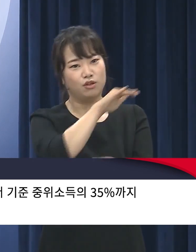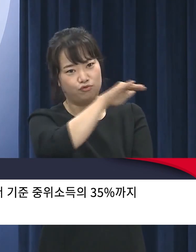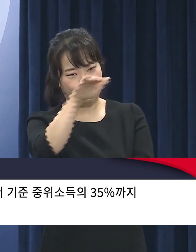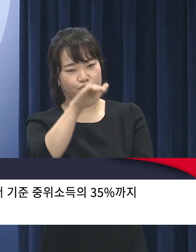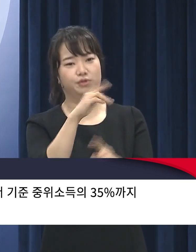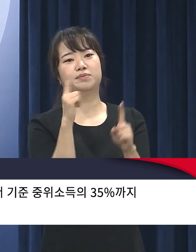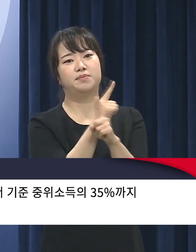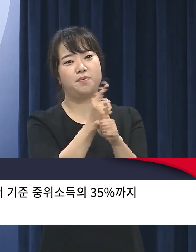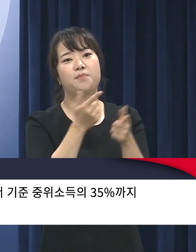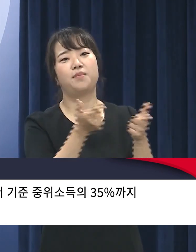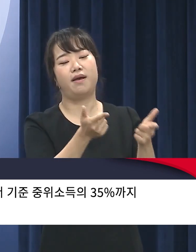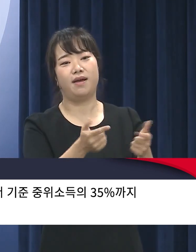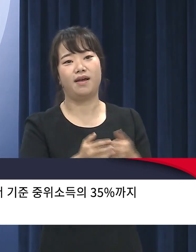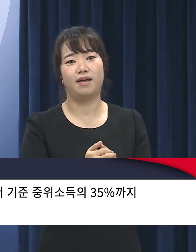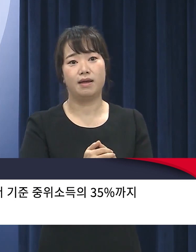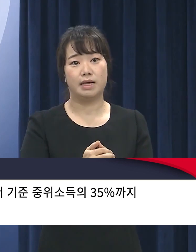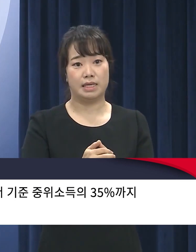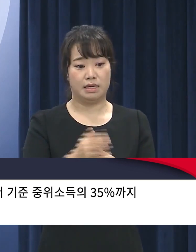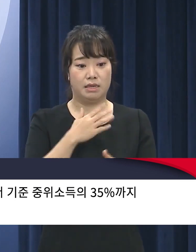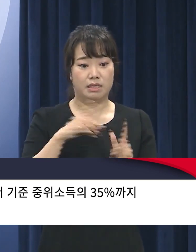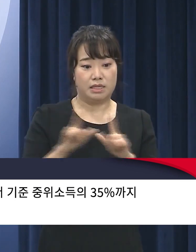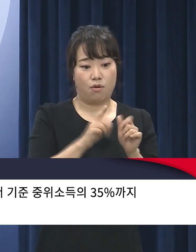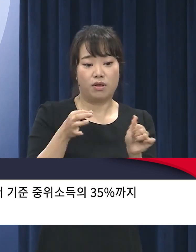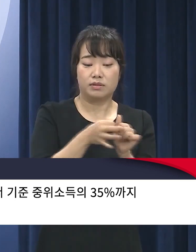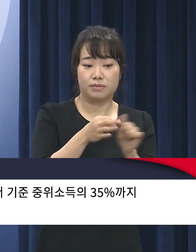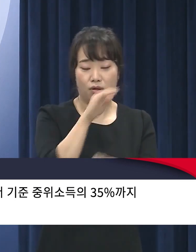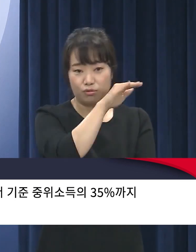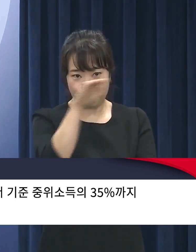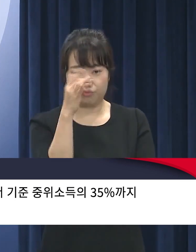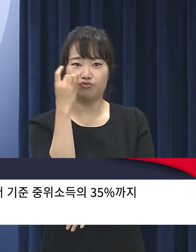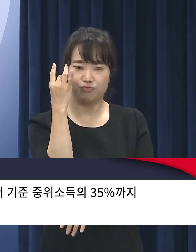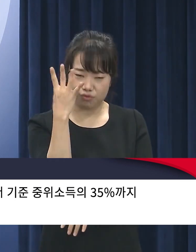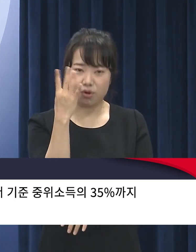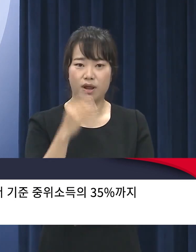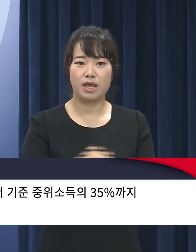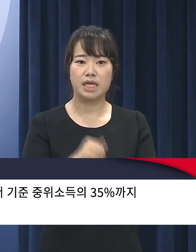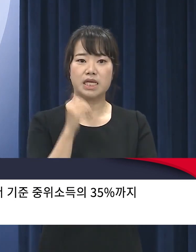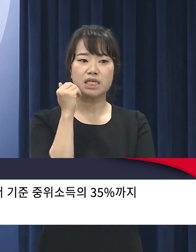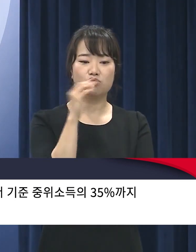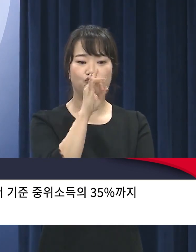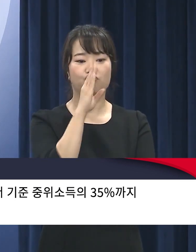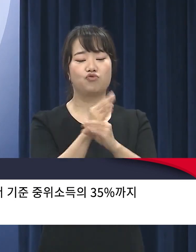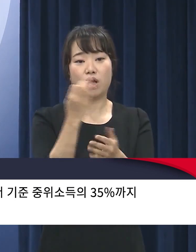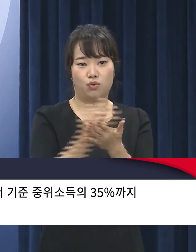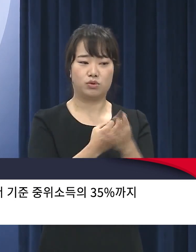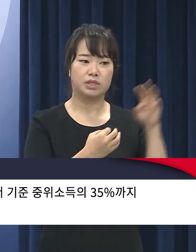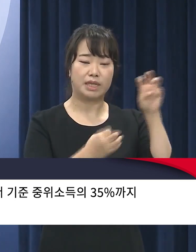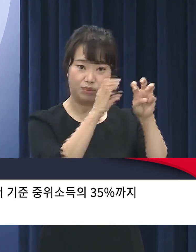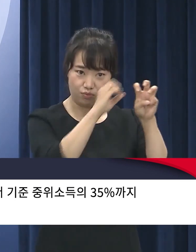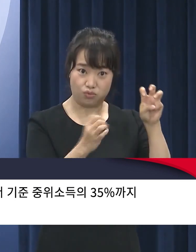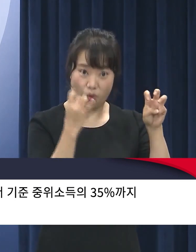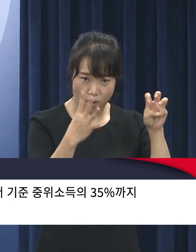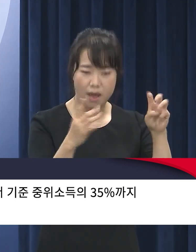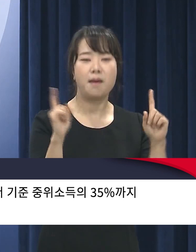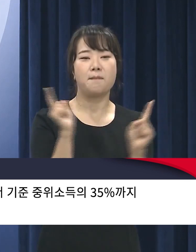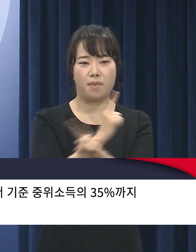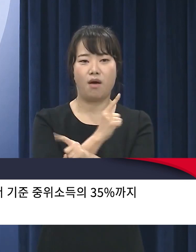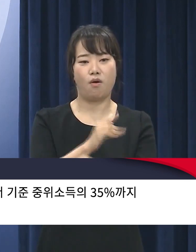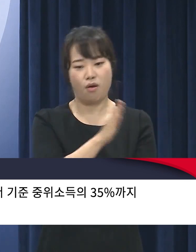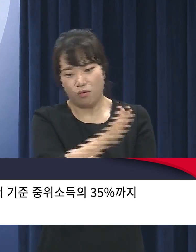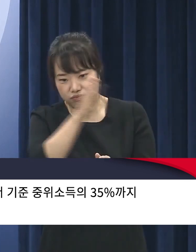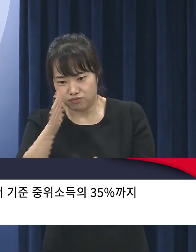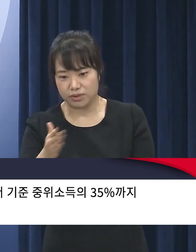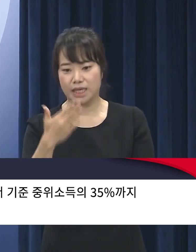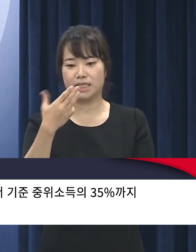수준 강화입니다. 생계급여 선정 기준을 현행 기준 중위소득의 30%에서 기준